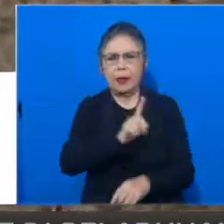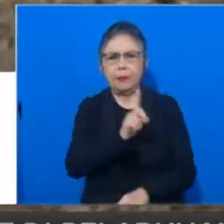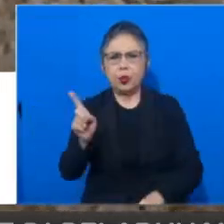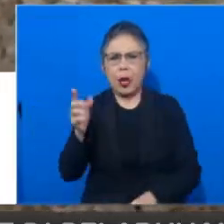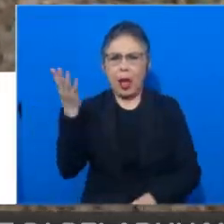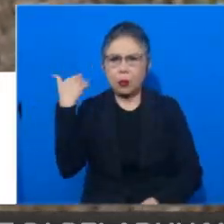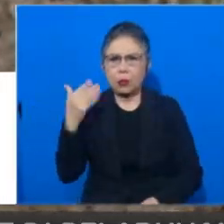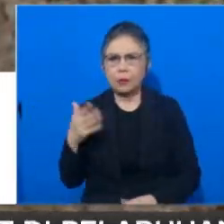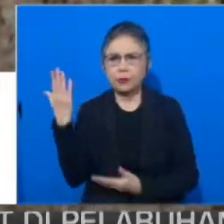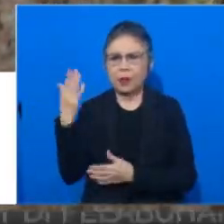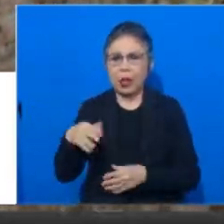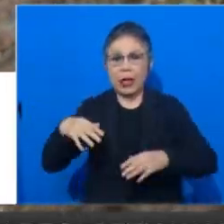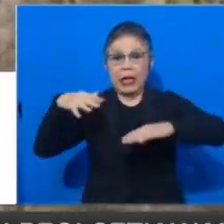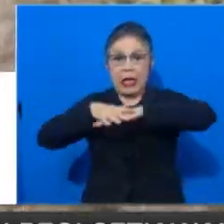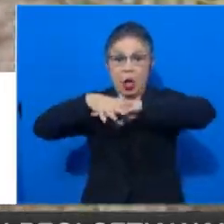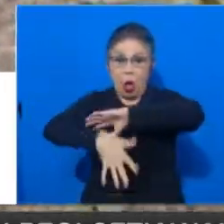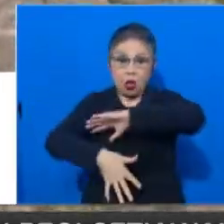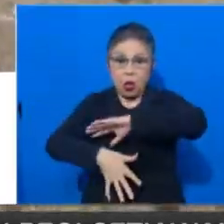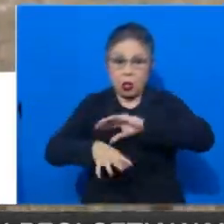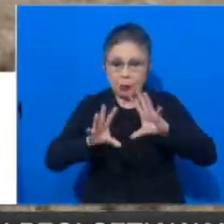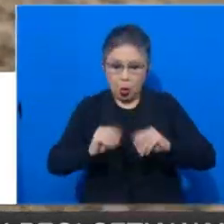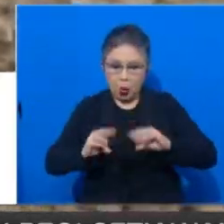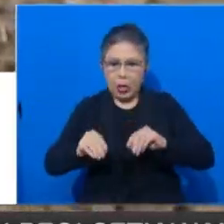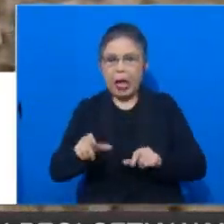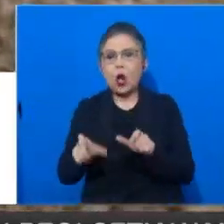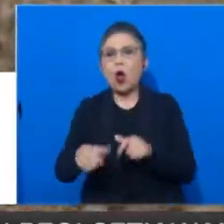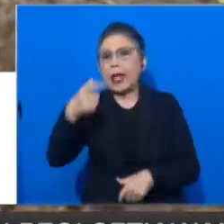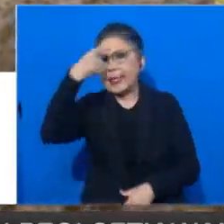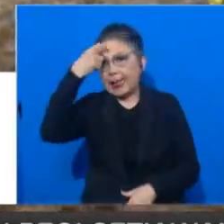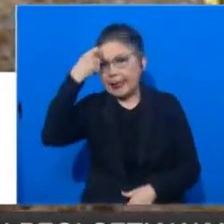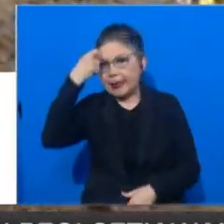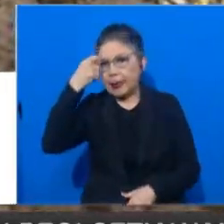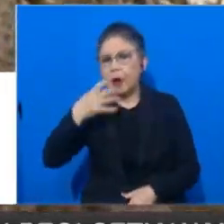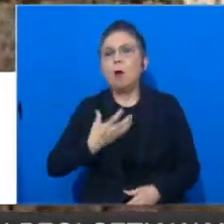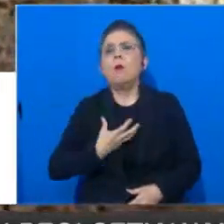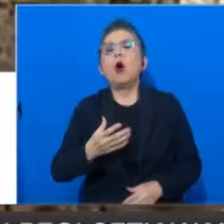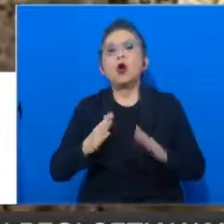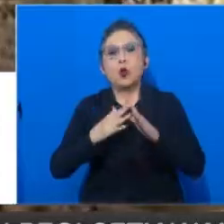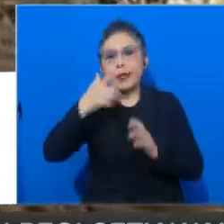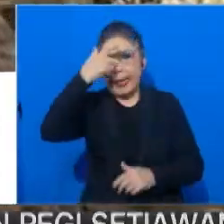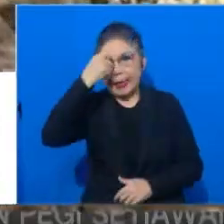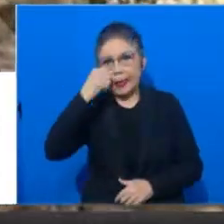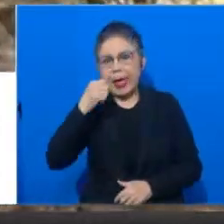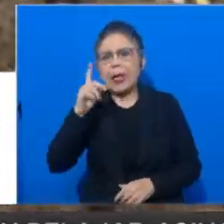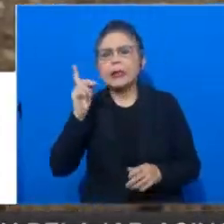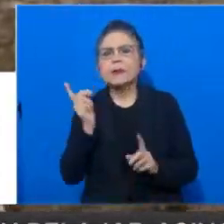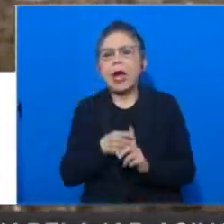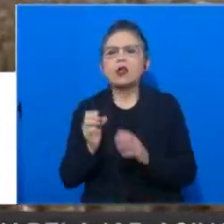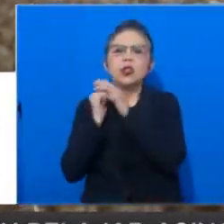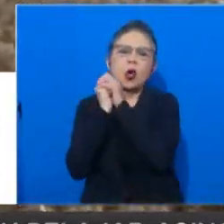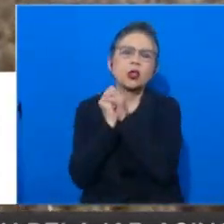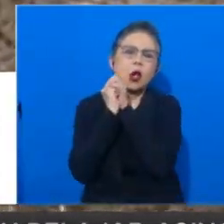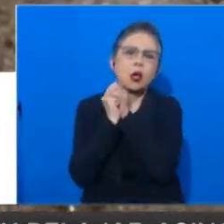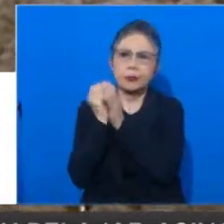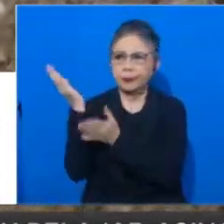Inilah akibat jalan longsor, ada yang mau berobat ke rumah sakit, digotong. Ini nah,